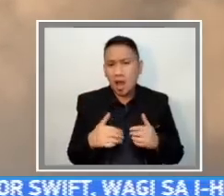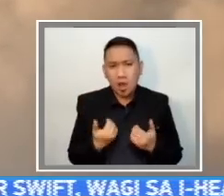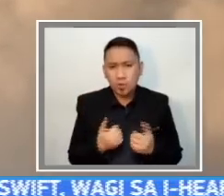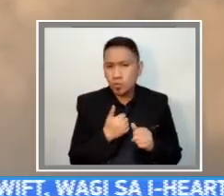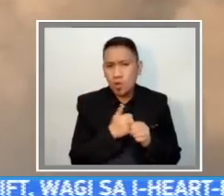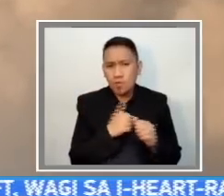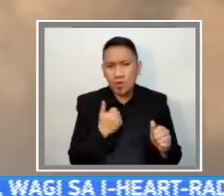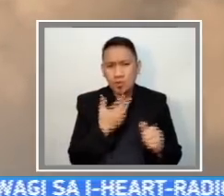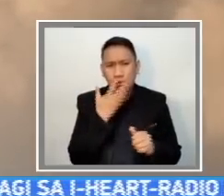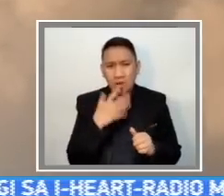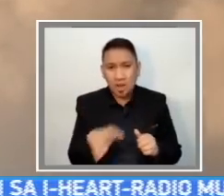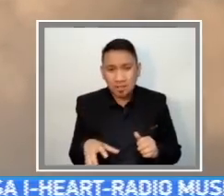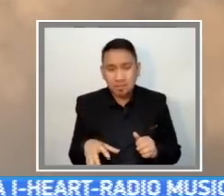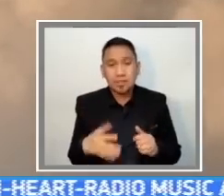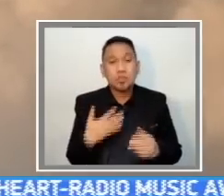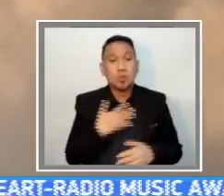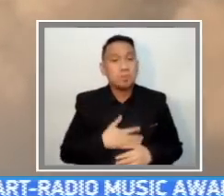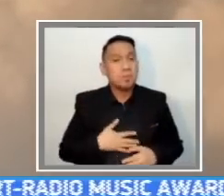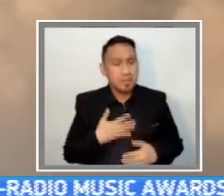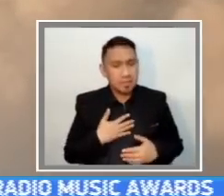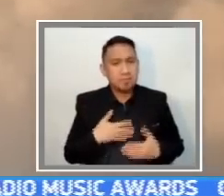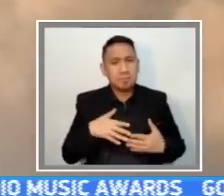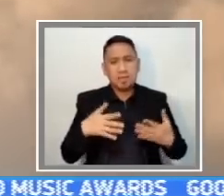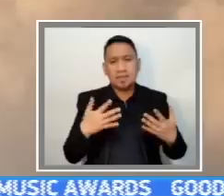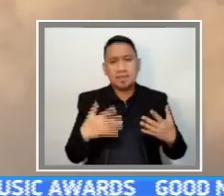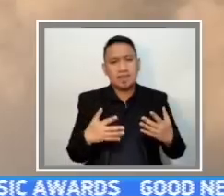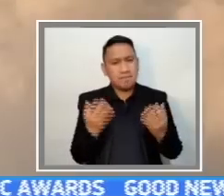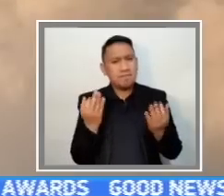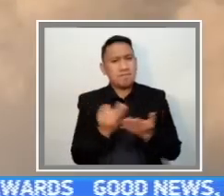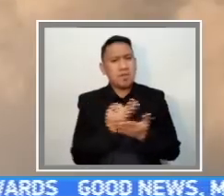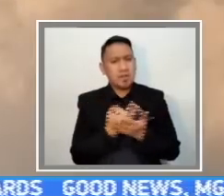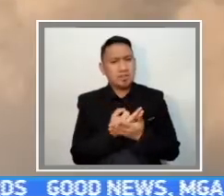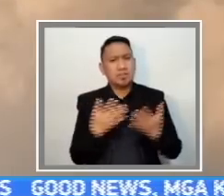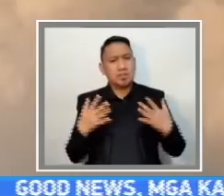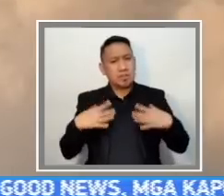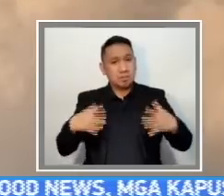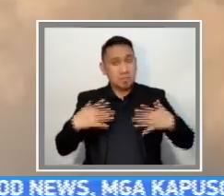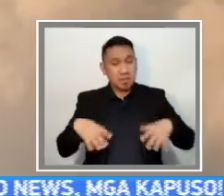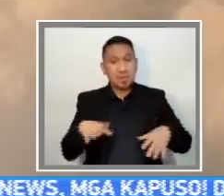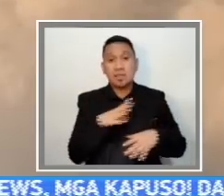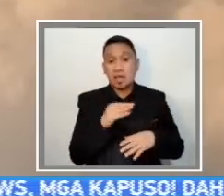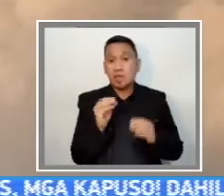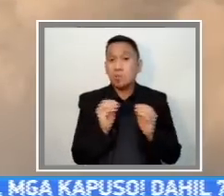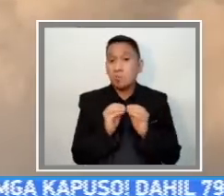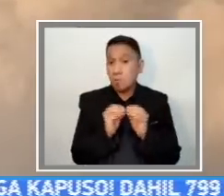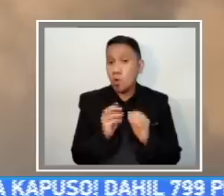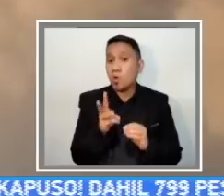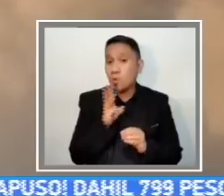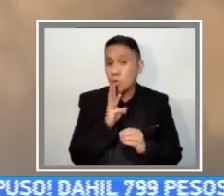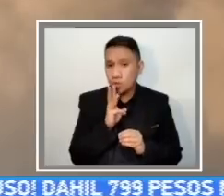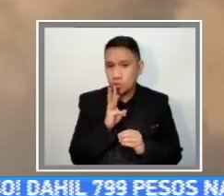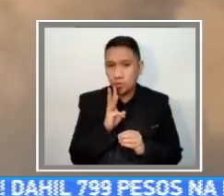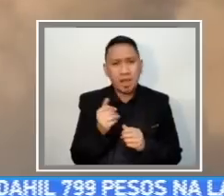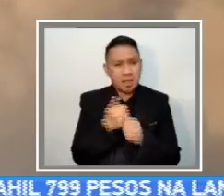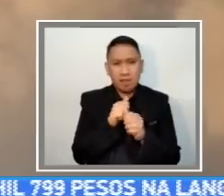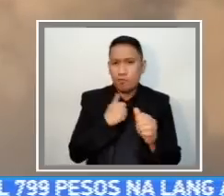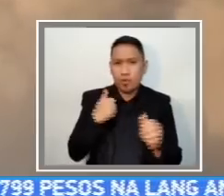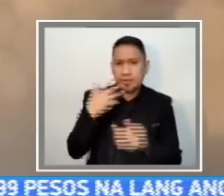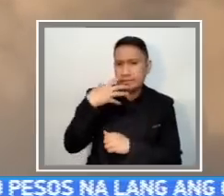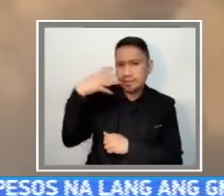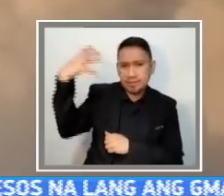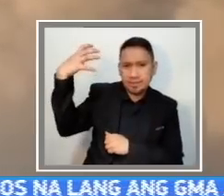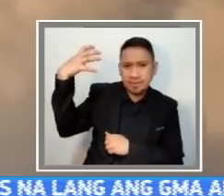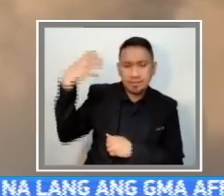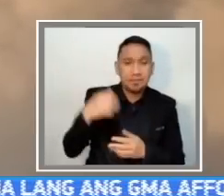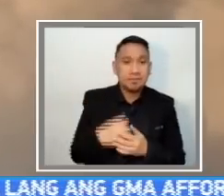magsuot ng preskong damit, dalasan pa ang pag-inom ng tubig at umiwas mabilad sa arawan hanggang kaya. Base sa